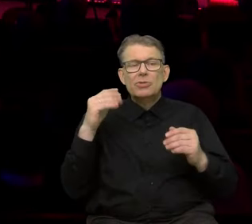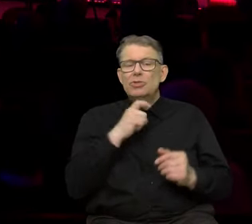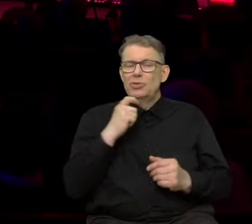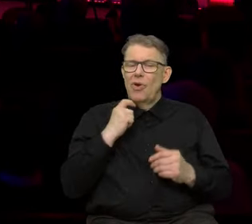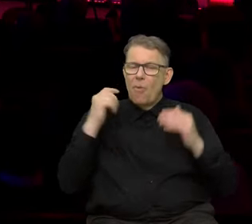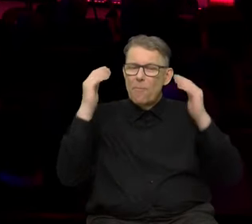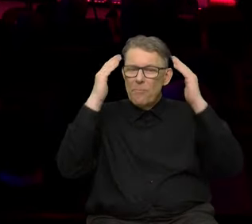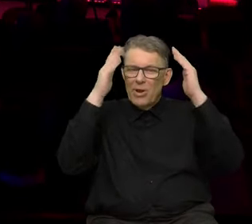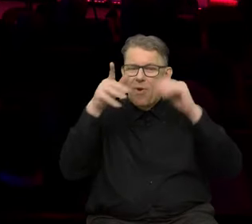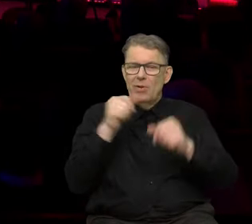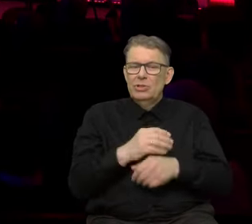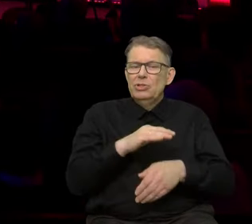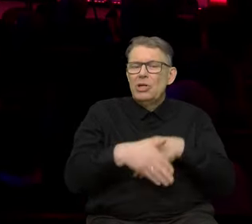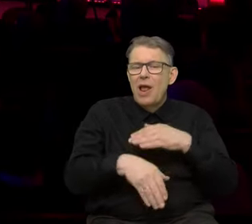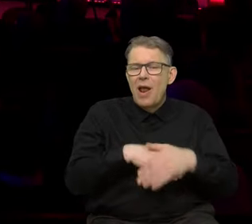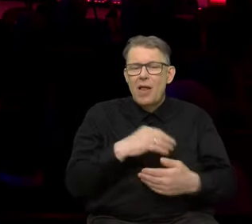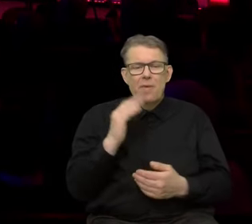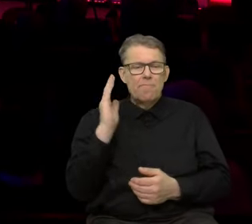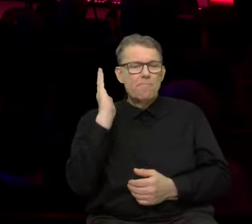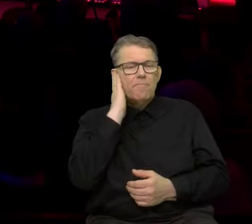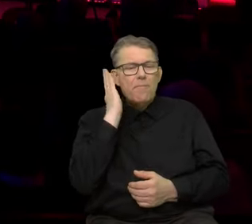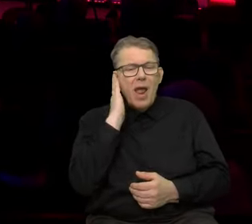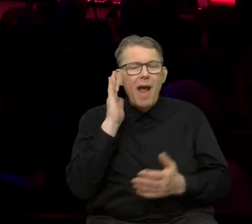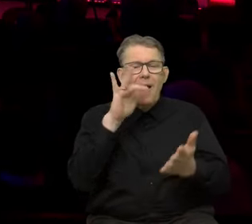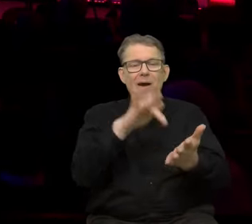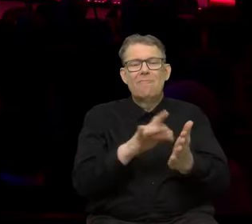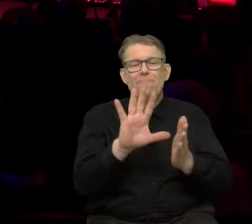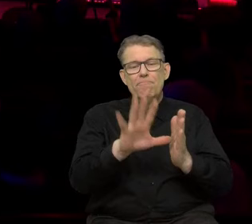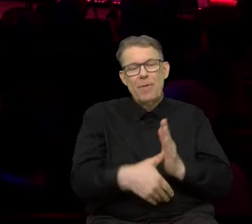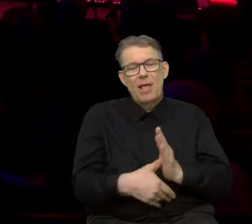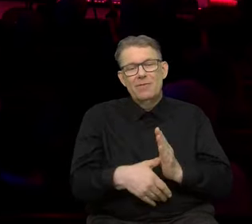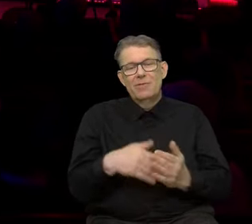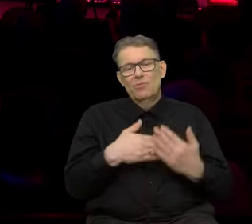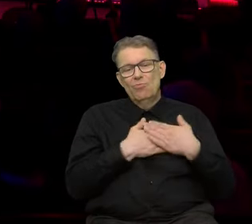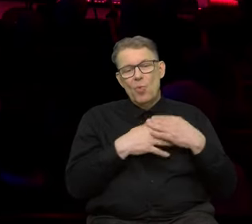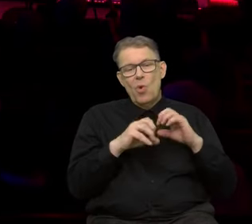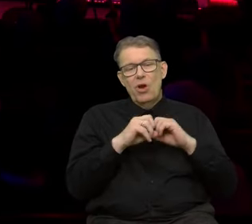szczęśliwy, że mieszka w mieście miłosierdzia.